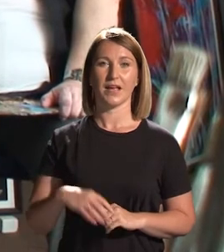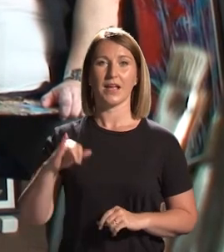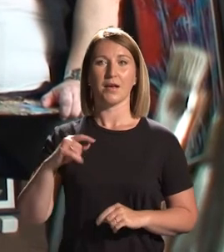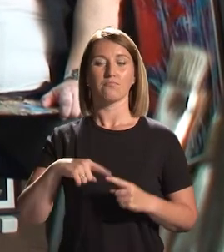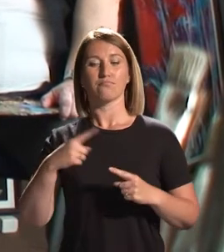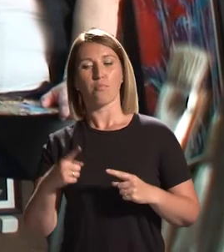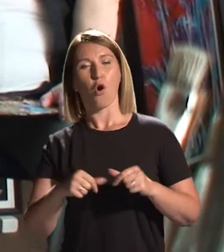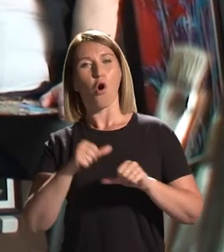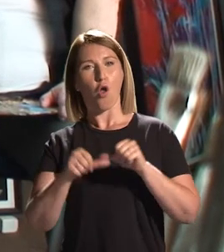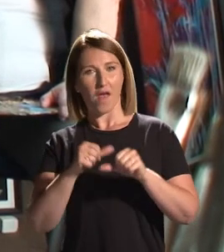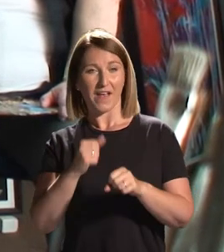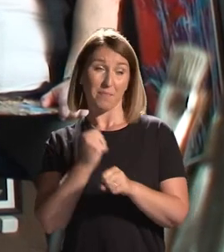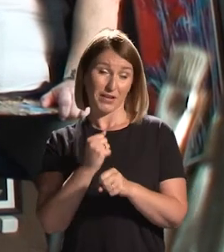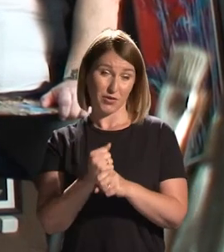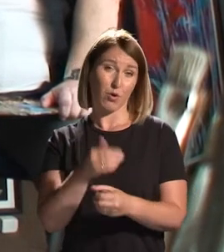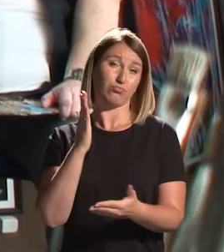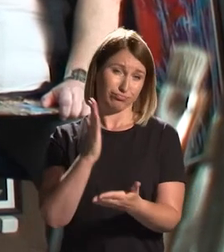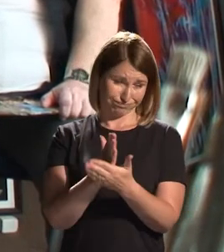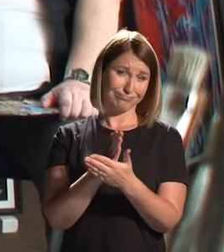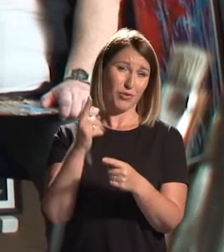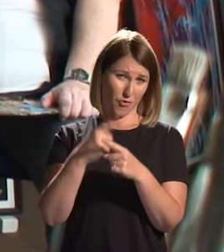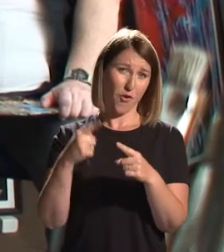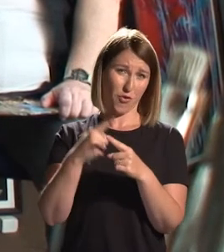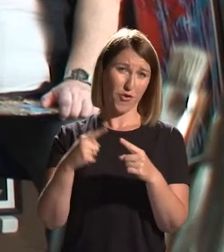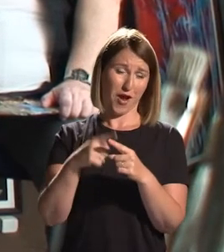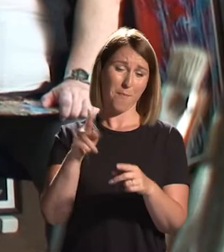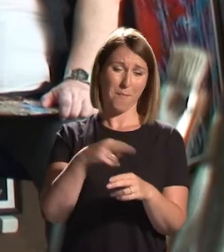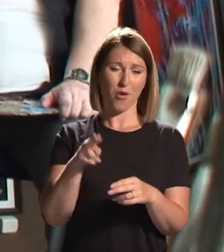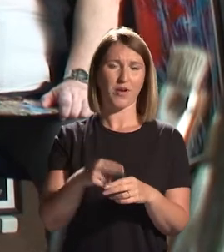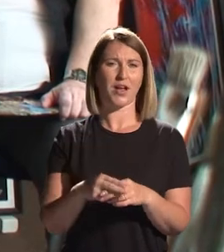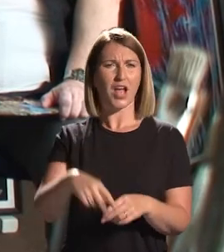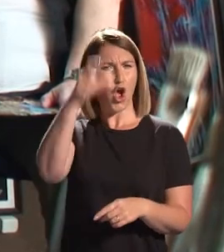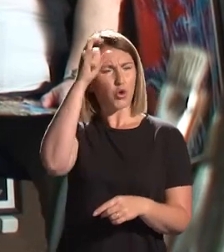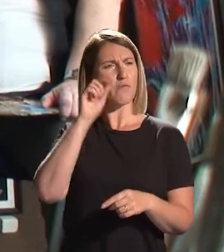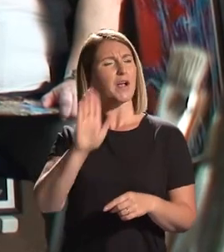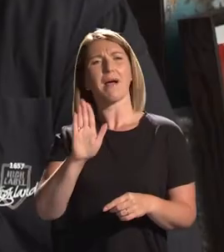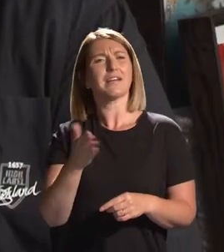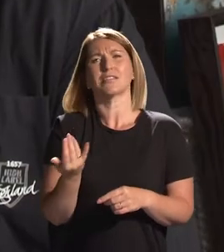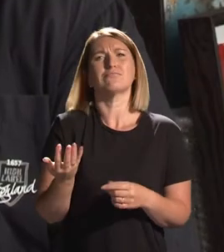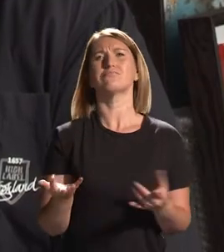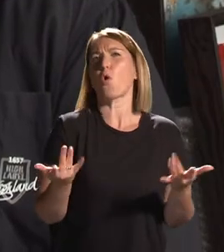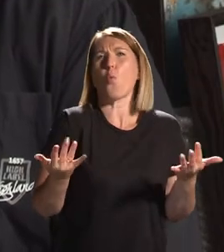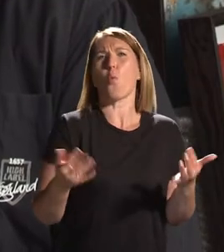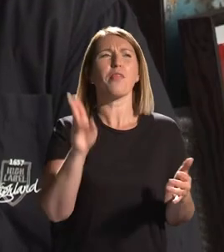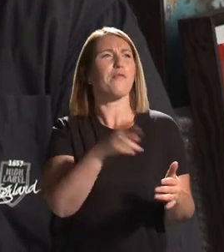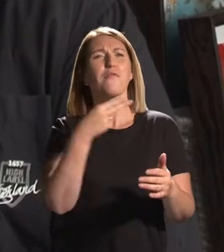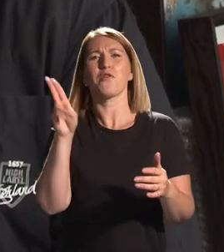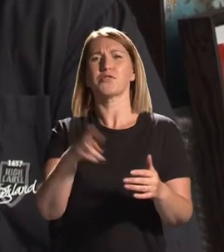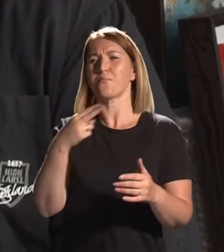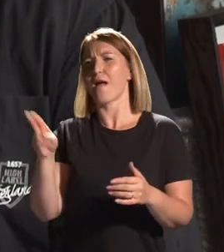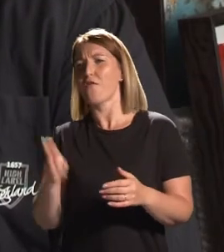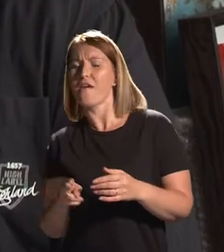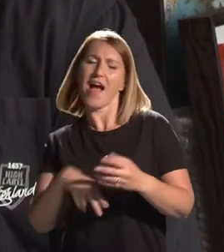pracy, no bo to trochę już minęło, człowiek ma jakąś łatwość malowania już.